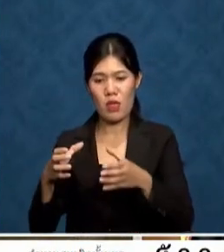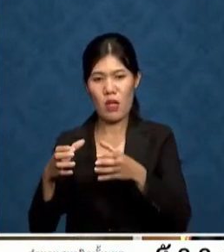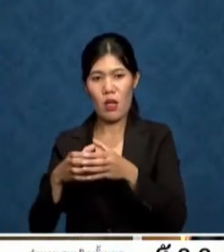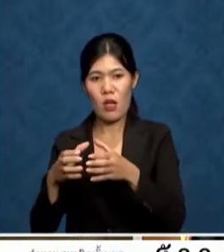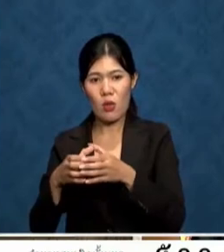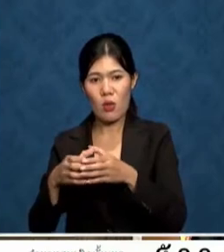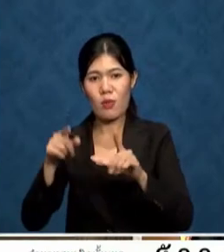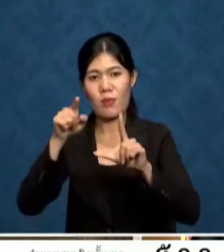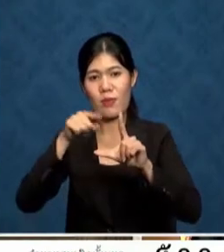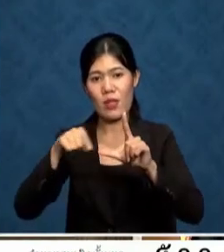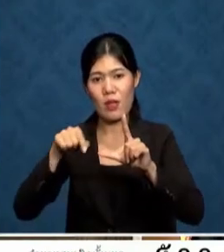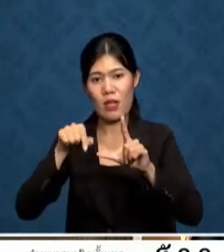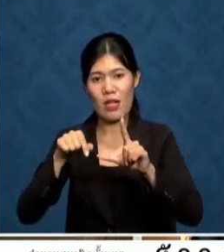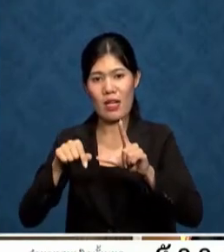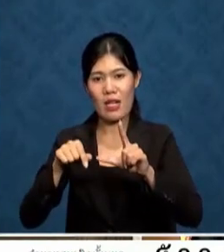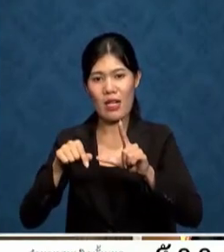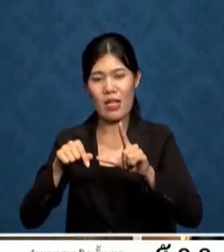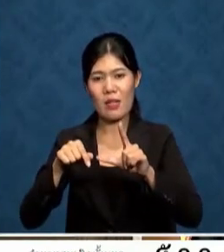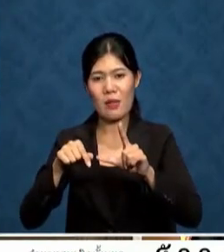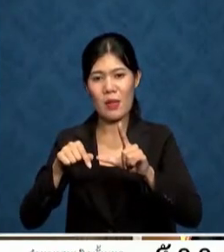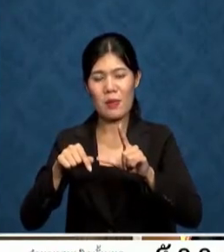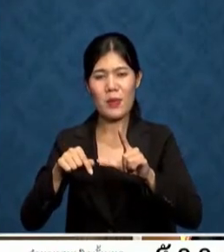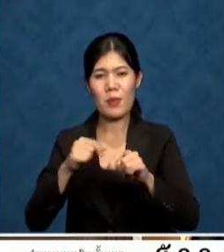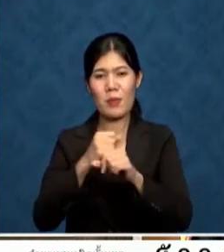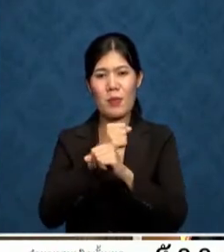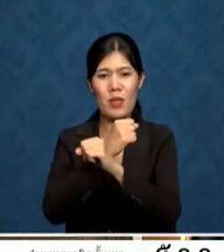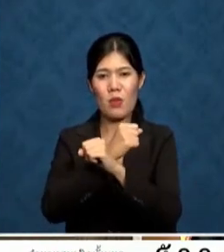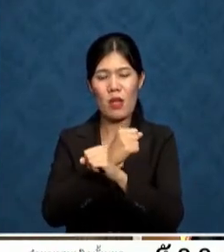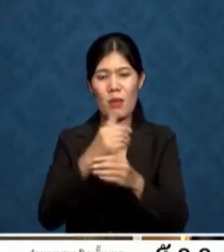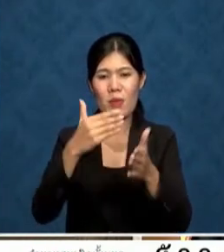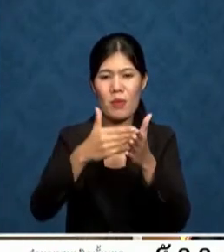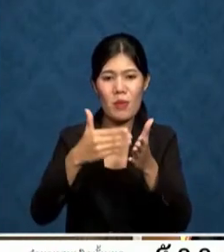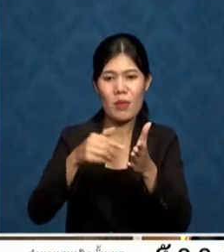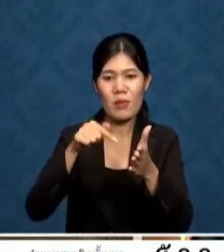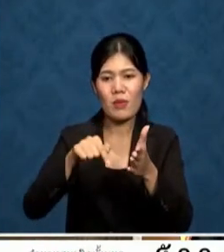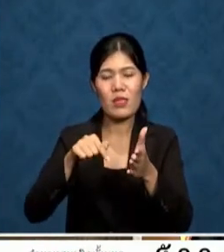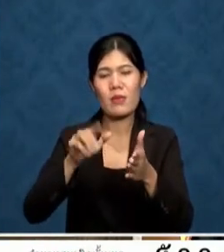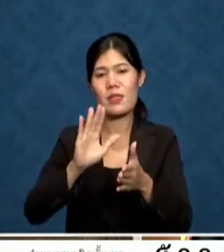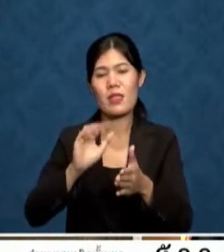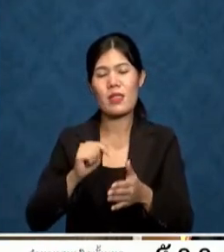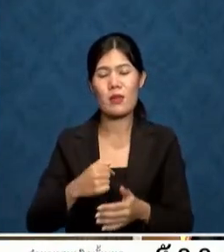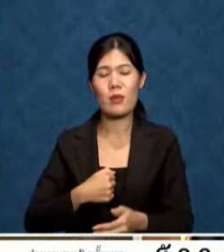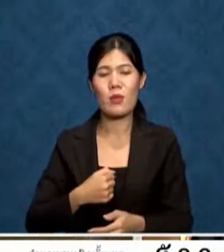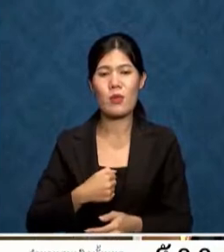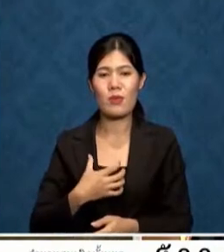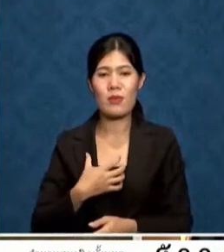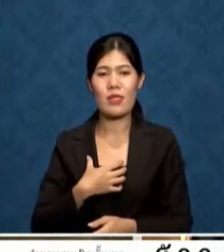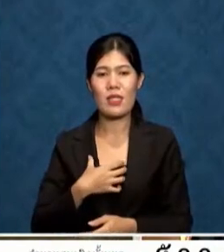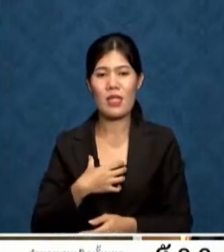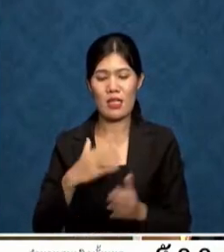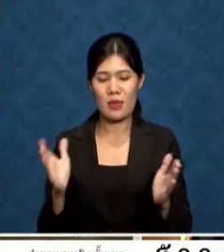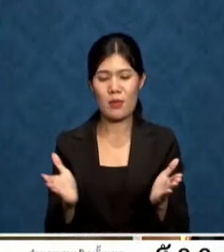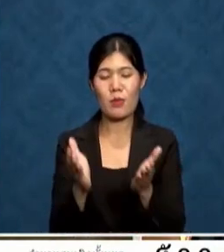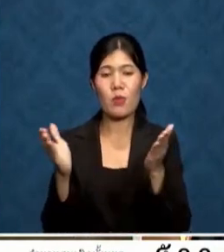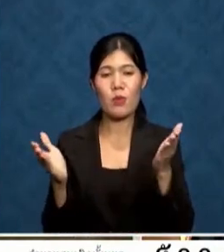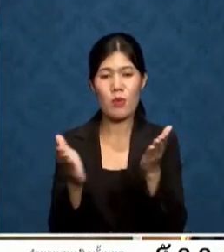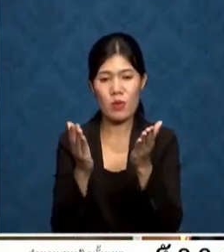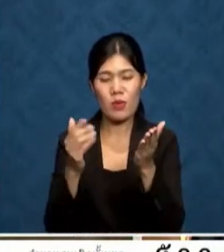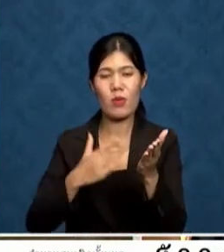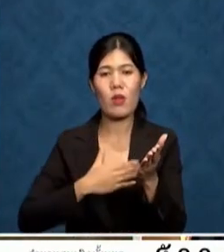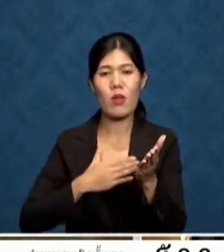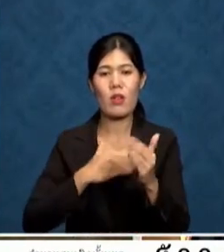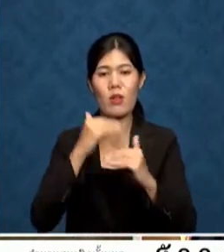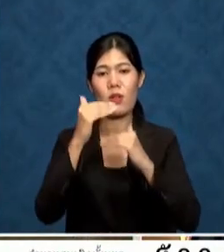เราขัดขวางเรื่องนี้นะครับพวกเราเองก็อยากเห็นอุตสาหกรรมต้นทุนของเราเนี่ยมันถูกยกระดับด้วยความสร้างสรรค์เพื่อให้มันมี